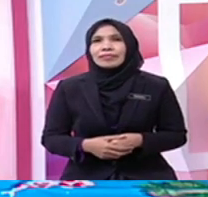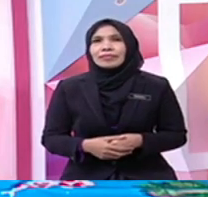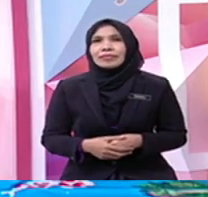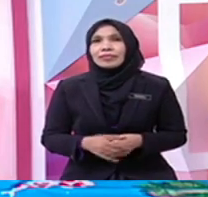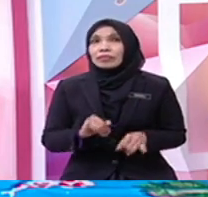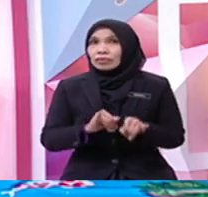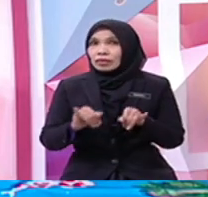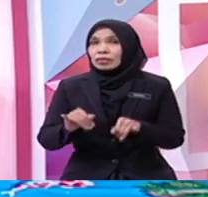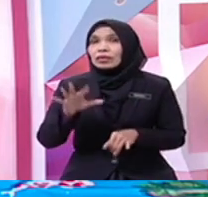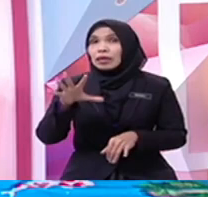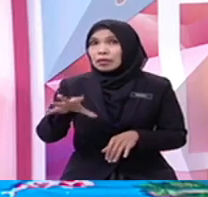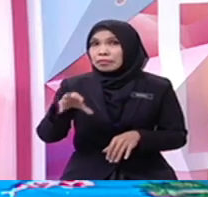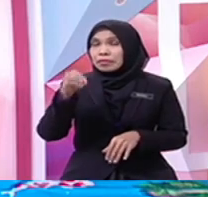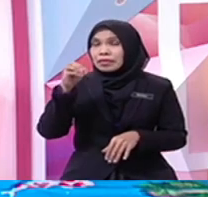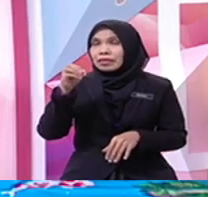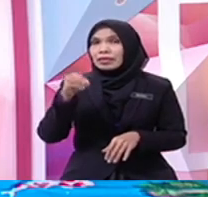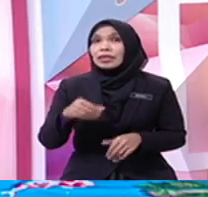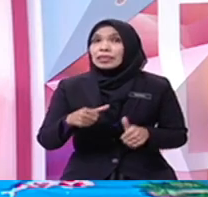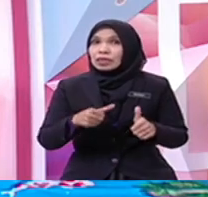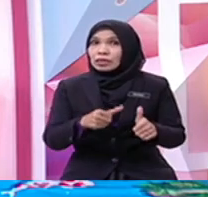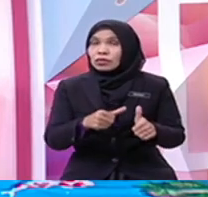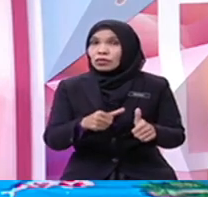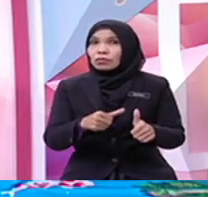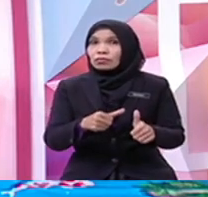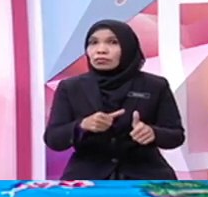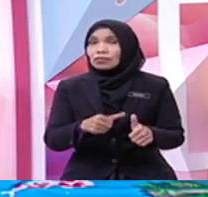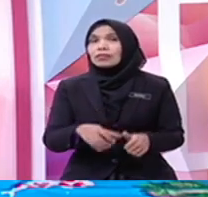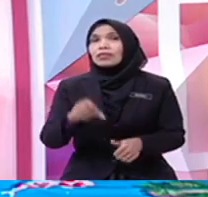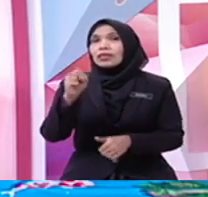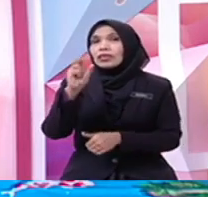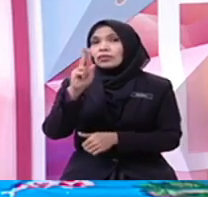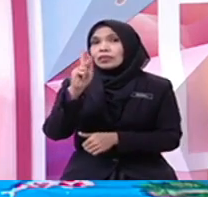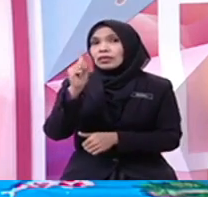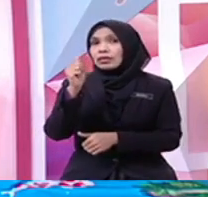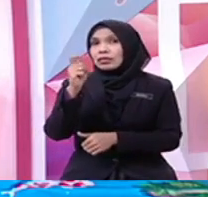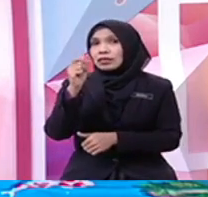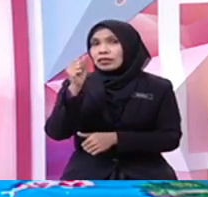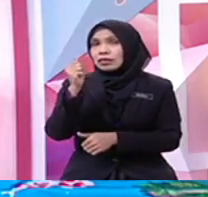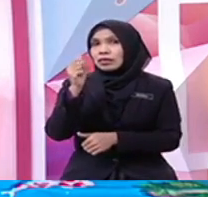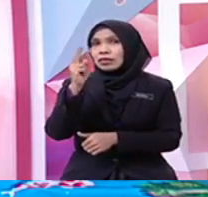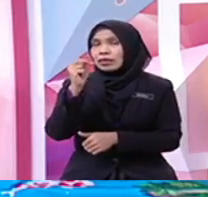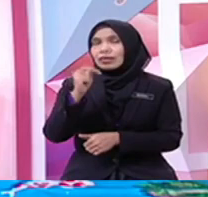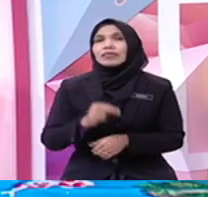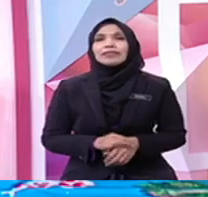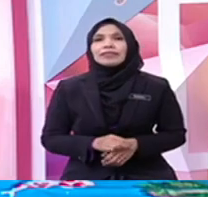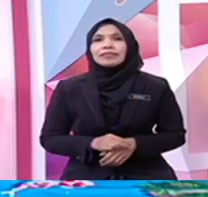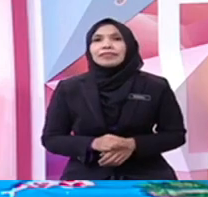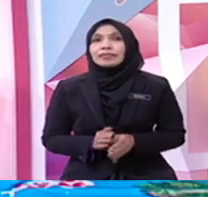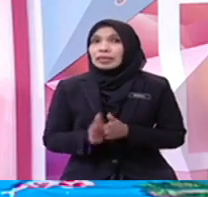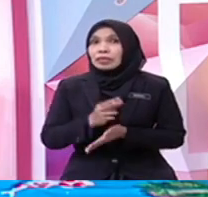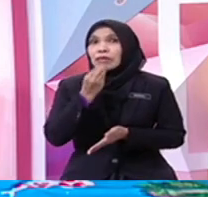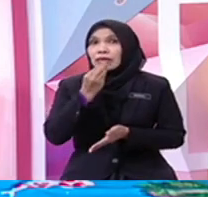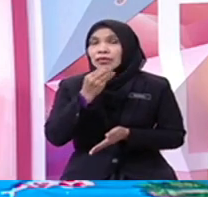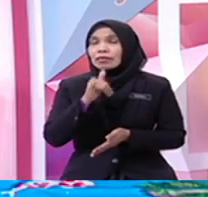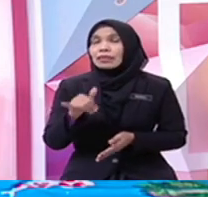banyak nomer Jika dia akan menjadi makanan berkhasiat Oke sego kita benci berhasil